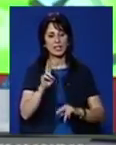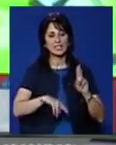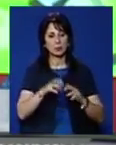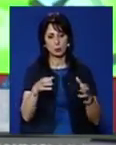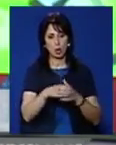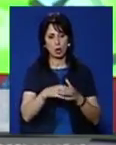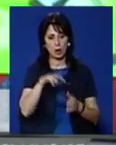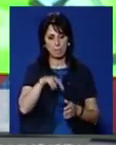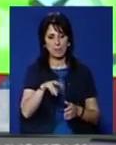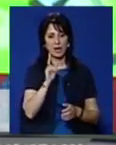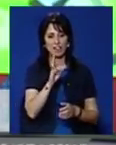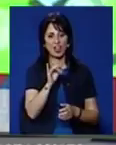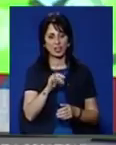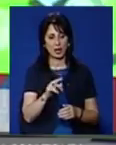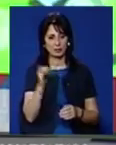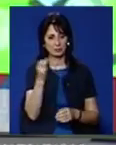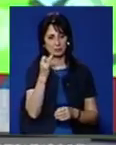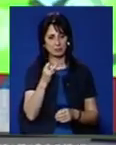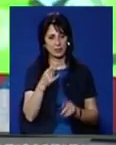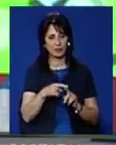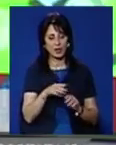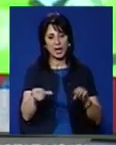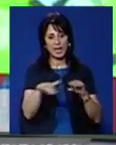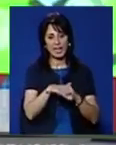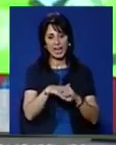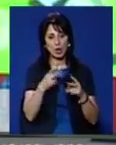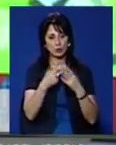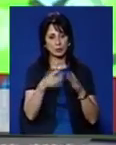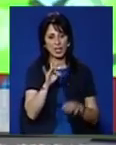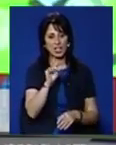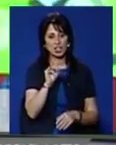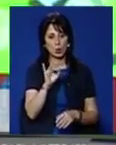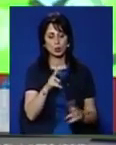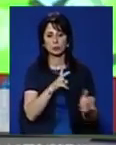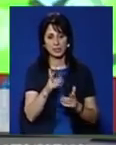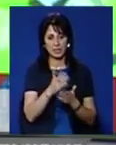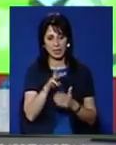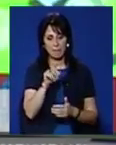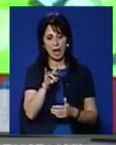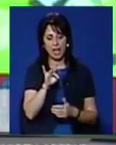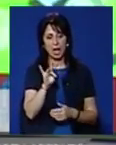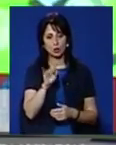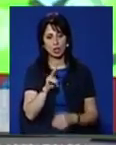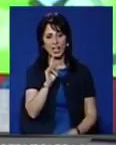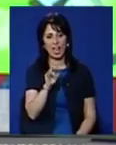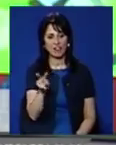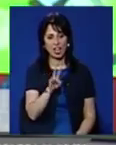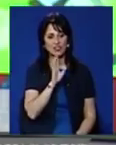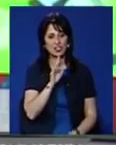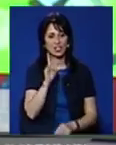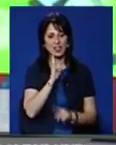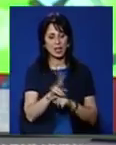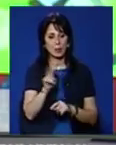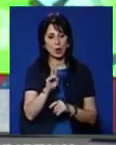სამშენებლო კომპანია კვადრატია დაინტერესებული. გირაოთი გათავისუფლებული რჩეულიშვილი მზადაა, რომ მაია რჩეულიშვილთან და რუსუდან კერვალიშვილთან